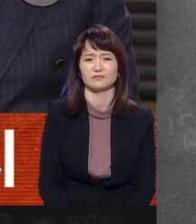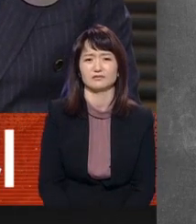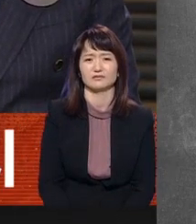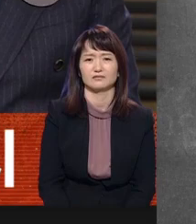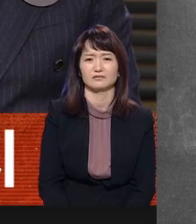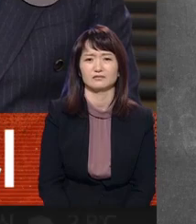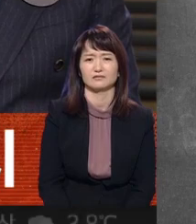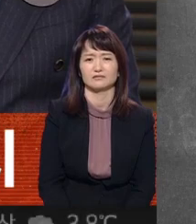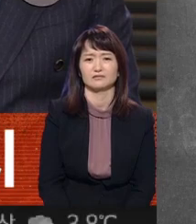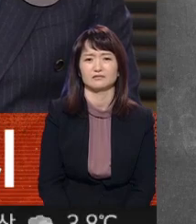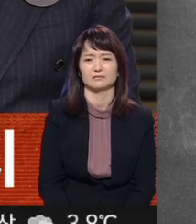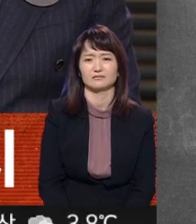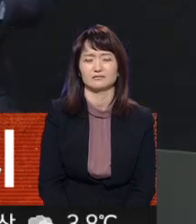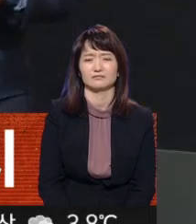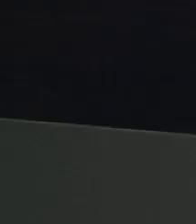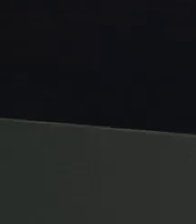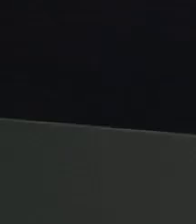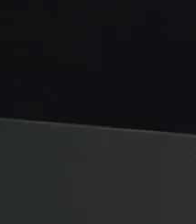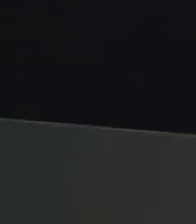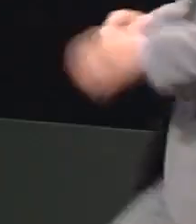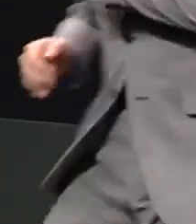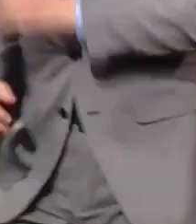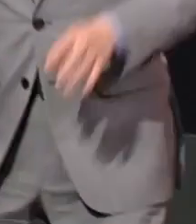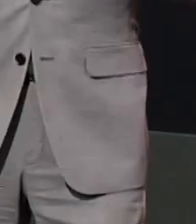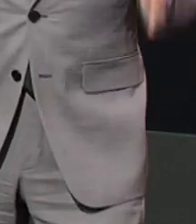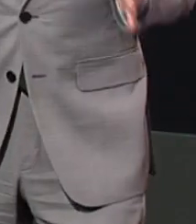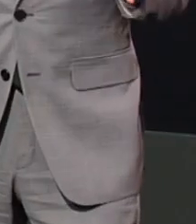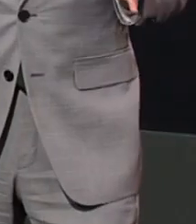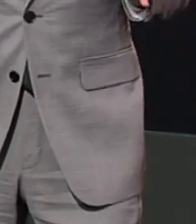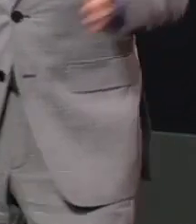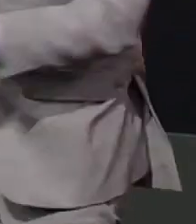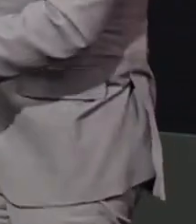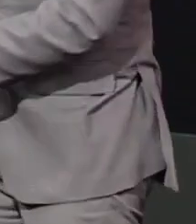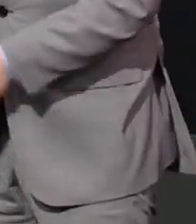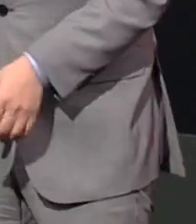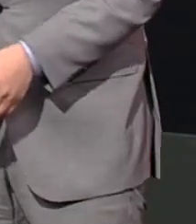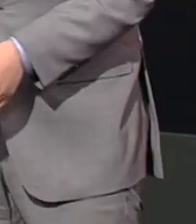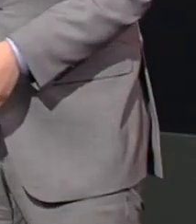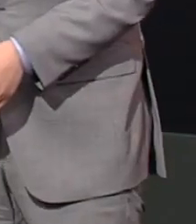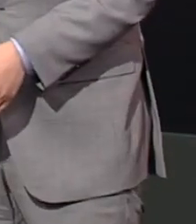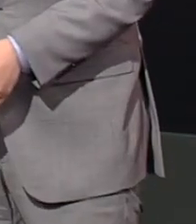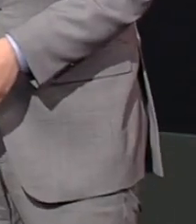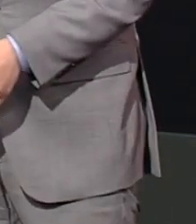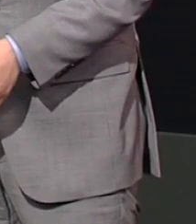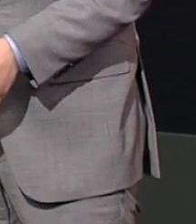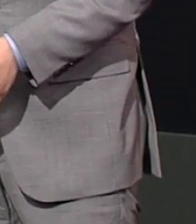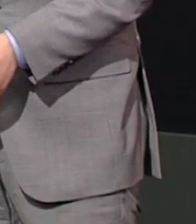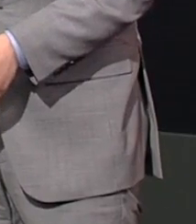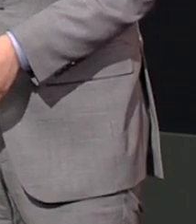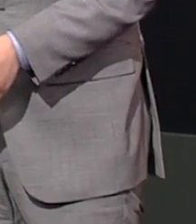참 별일이 다 있습니다. 알겠습니다. 아직 안 끝났습니다. 이거 눌러주세요.